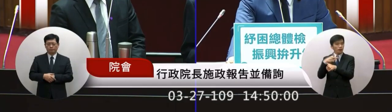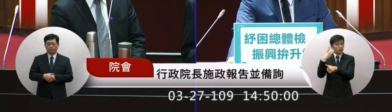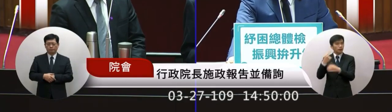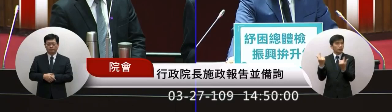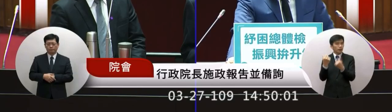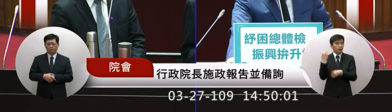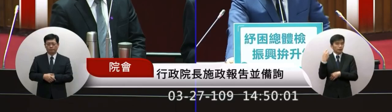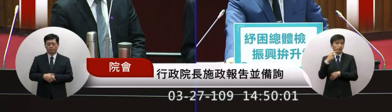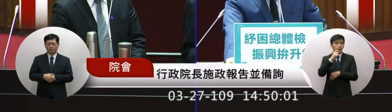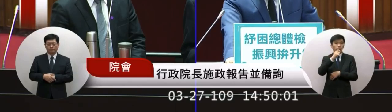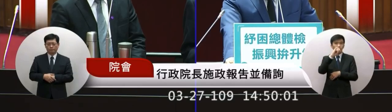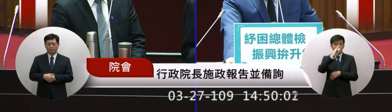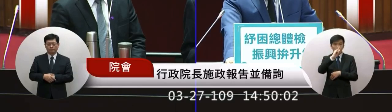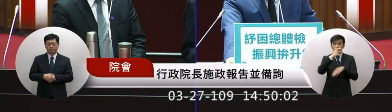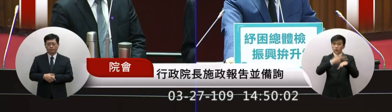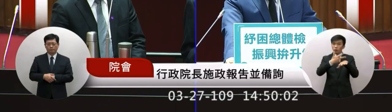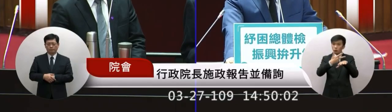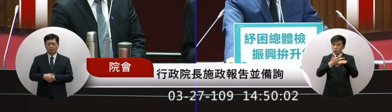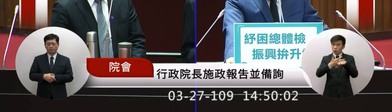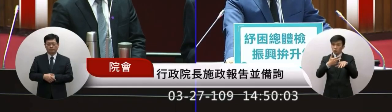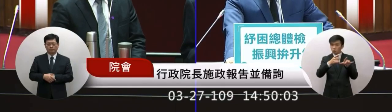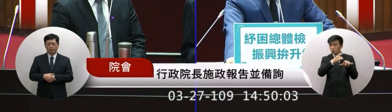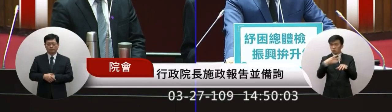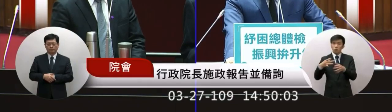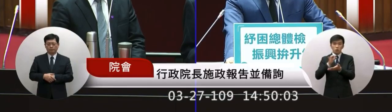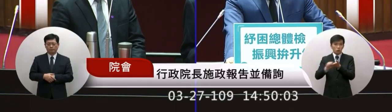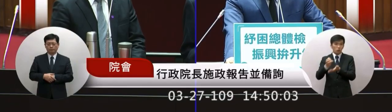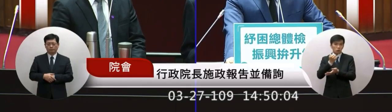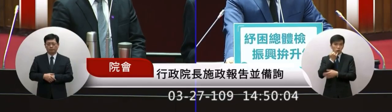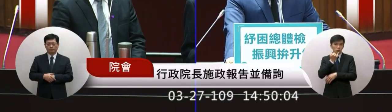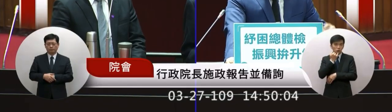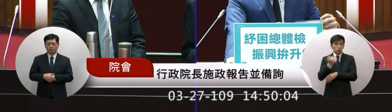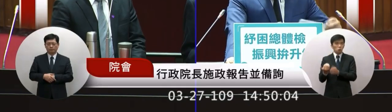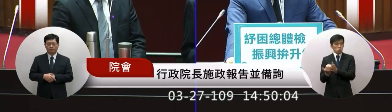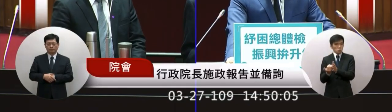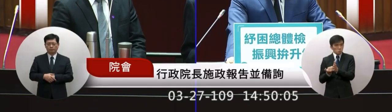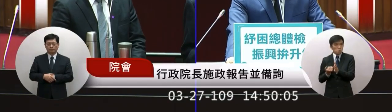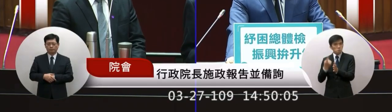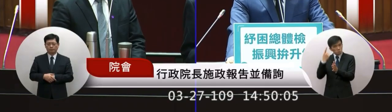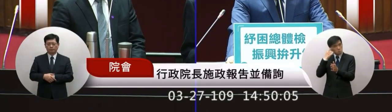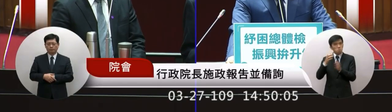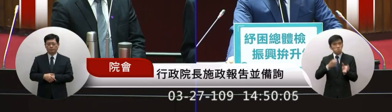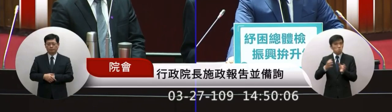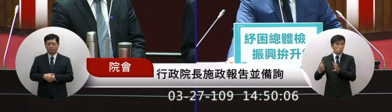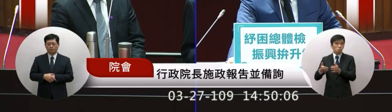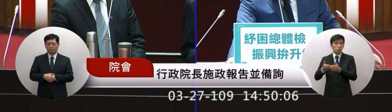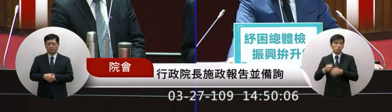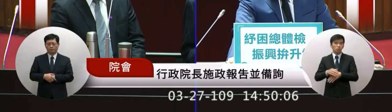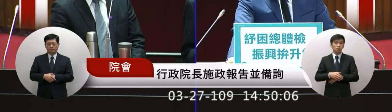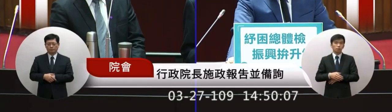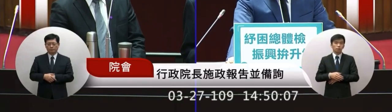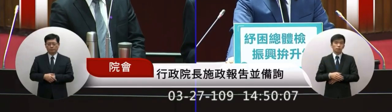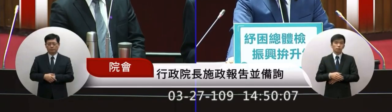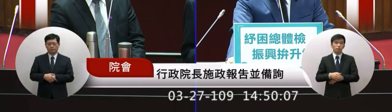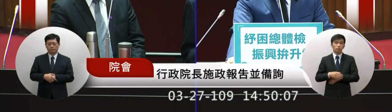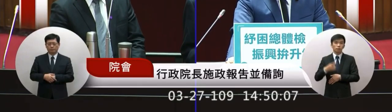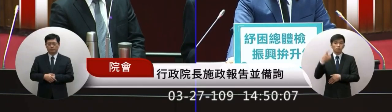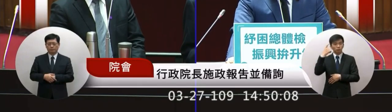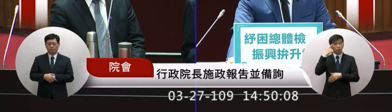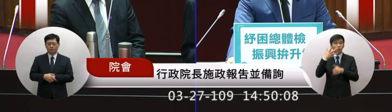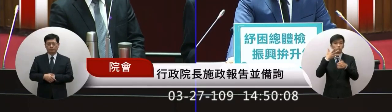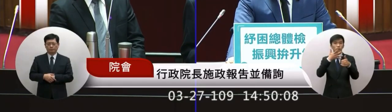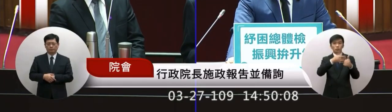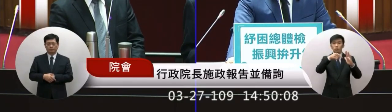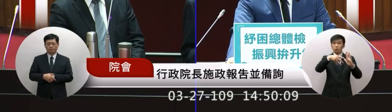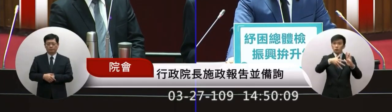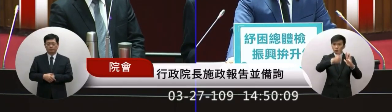AI 的部分，其实才是我们必须要真正的去做一个前瞻的一个部署的部分所以这部分是不是希望说